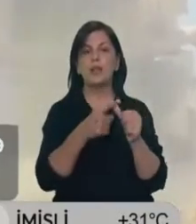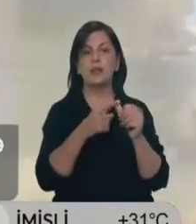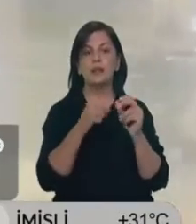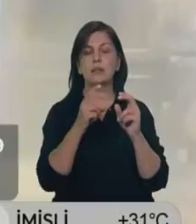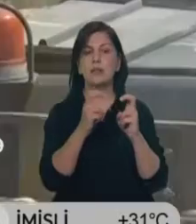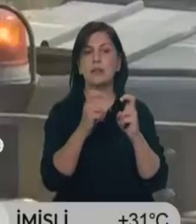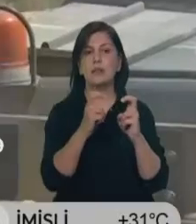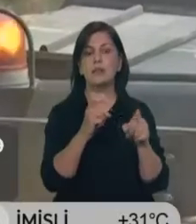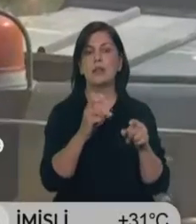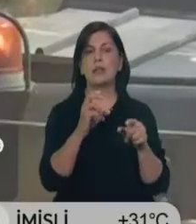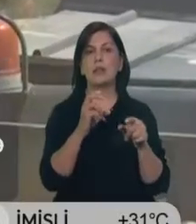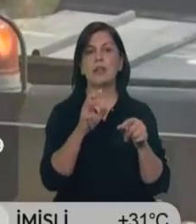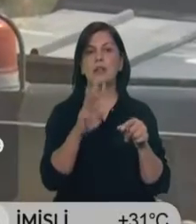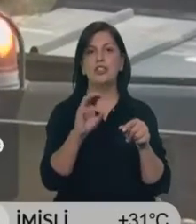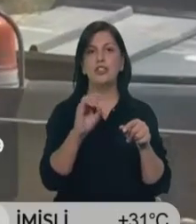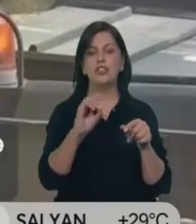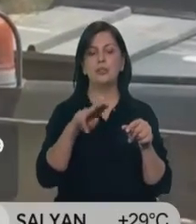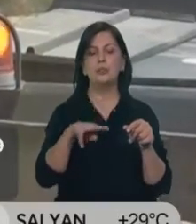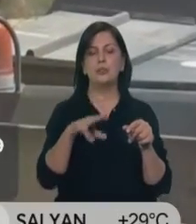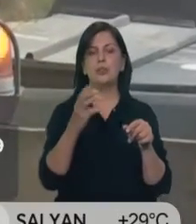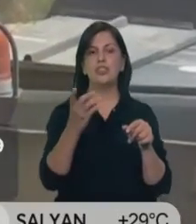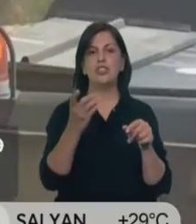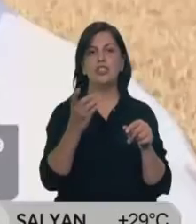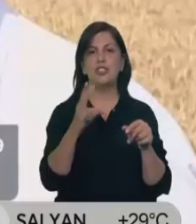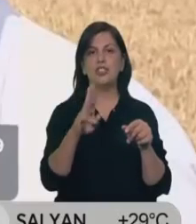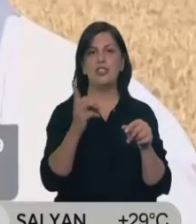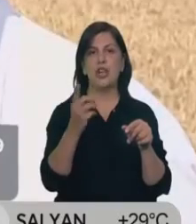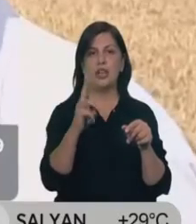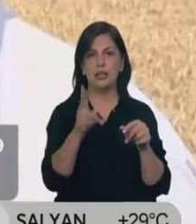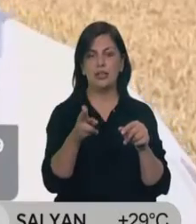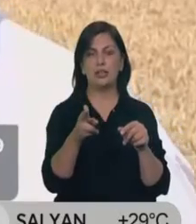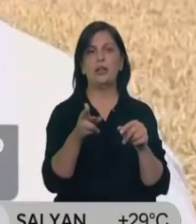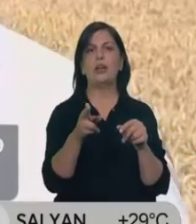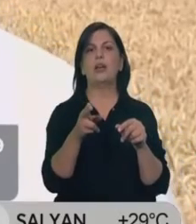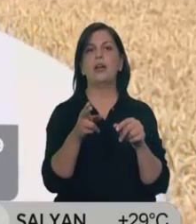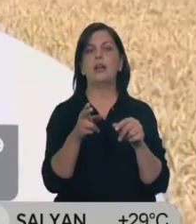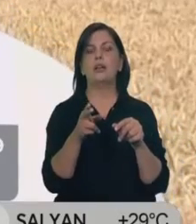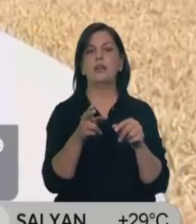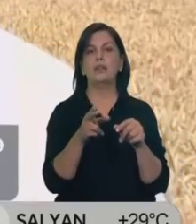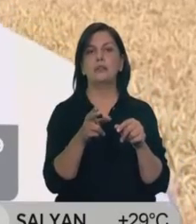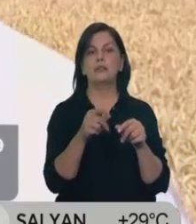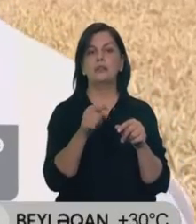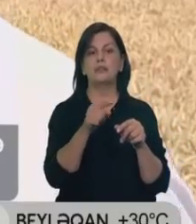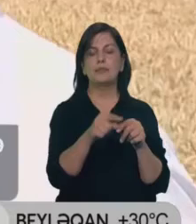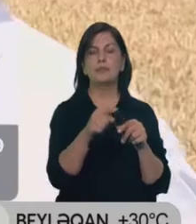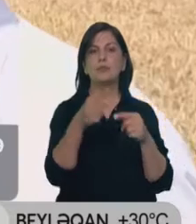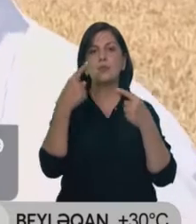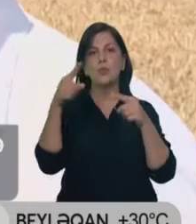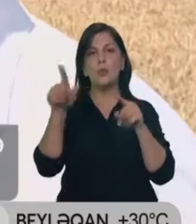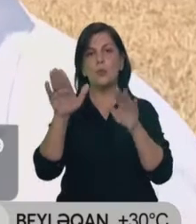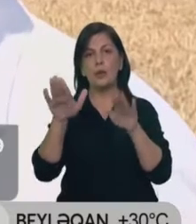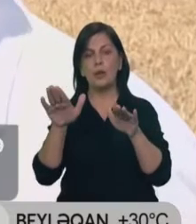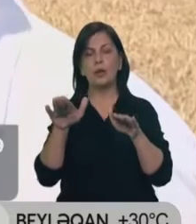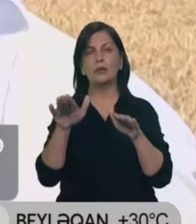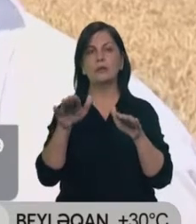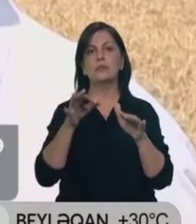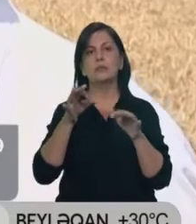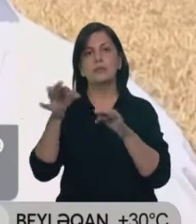65 sentneri verir. 78 hektar arpam vardı. Başqa yerdə, başqa